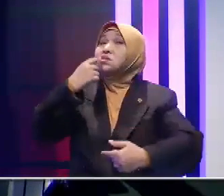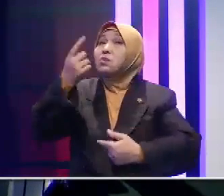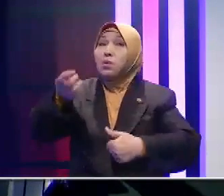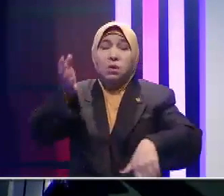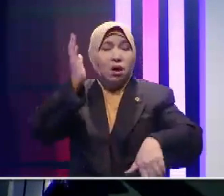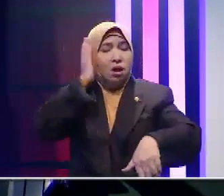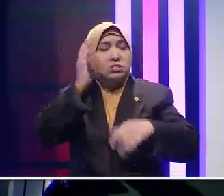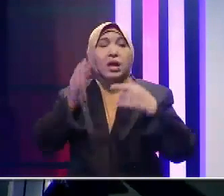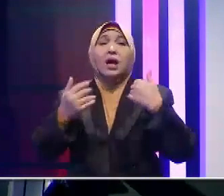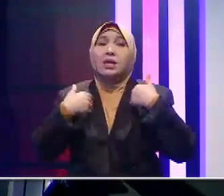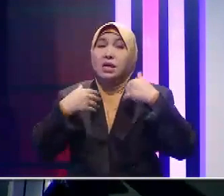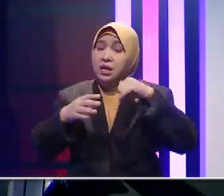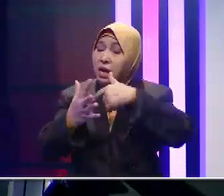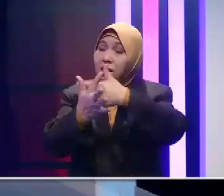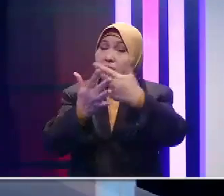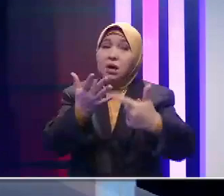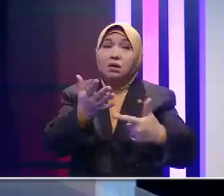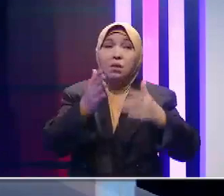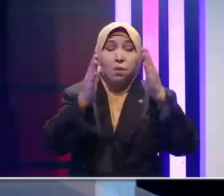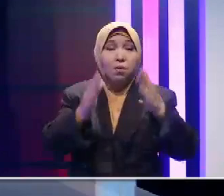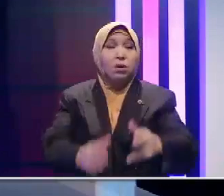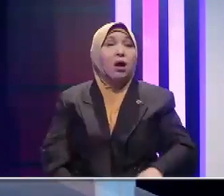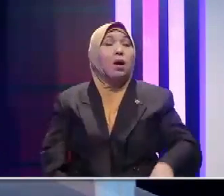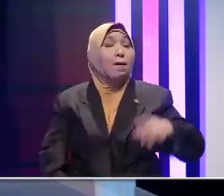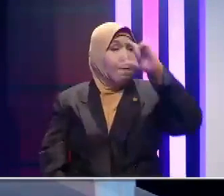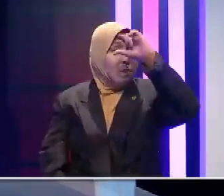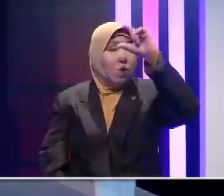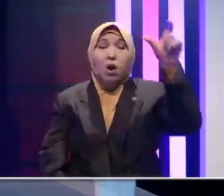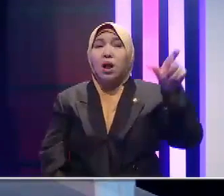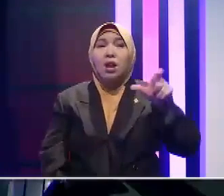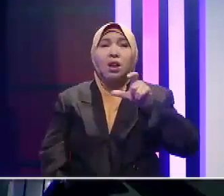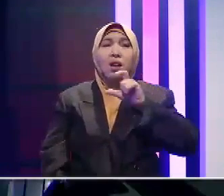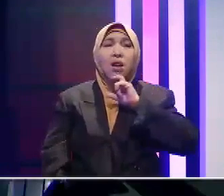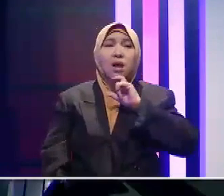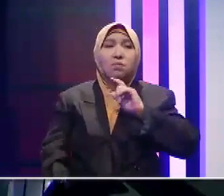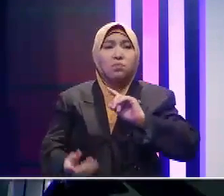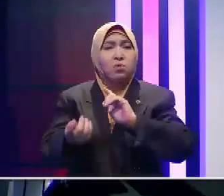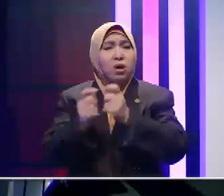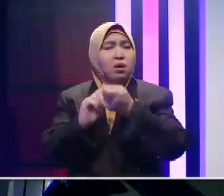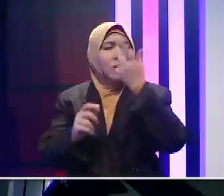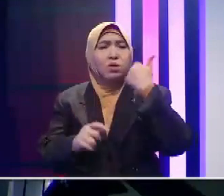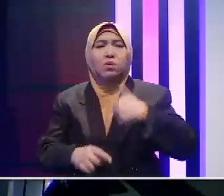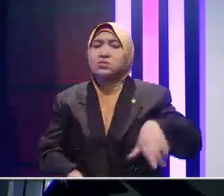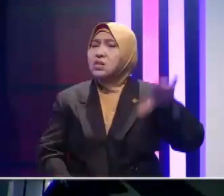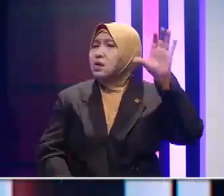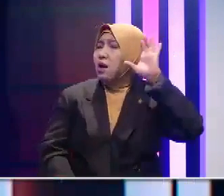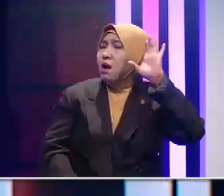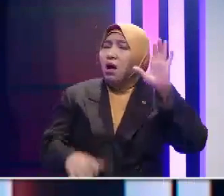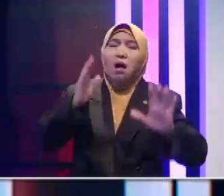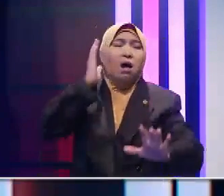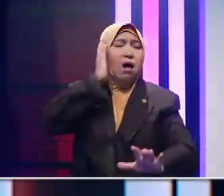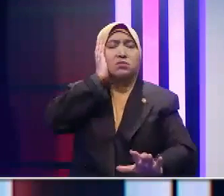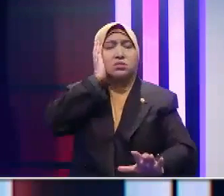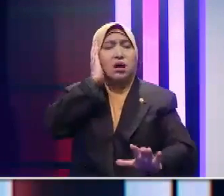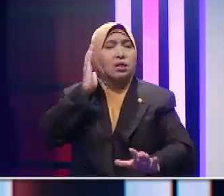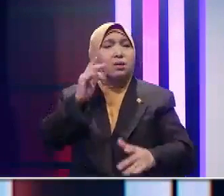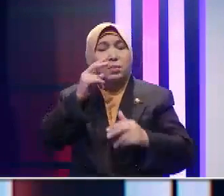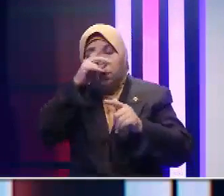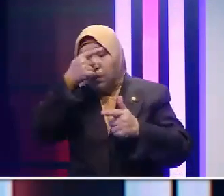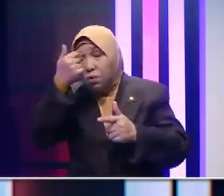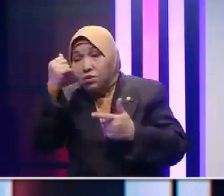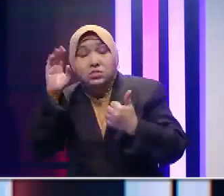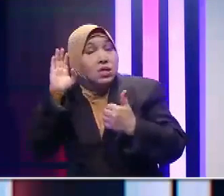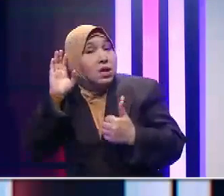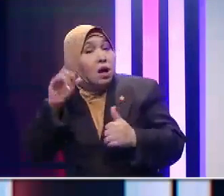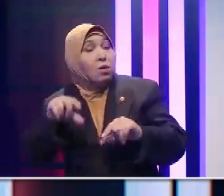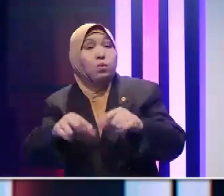sebab kadang-kadang ada dalam kalangan para mu'allaf ni yang saya dengar, dia memeluk Islam kerana dengar azan ataupun dia dengar Al-Quran. Jadi